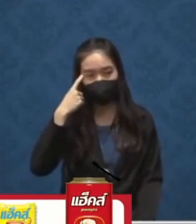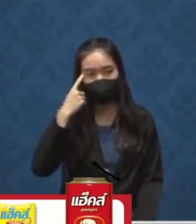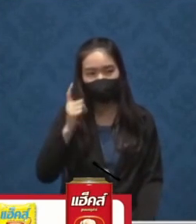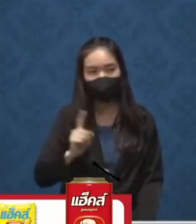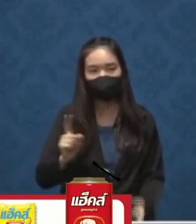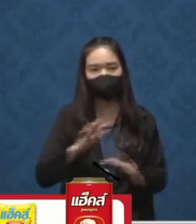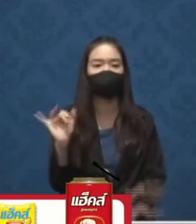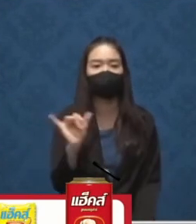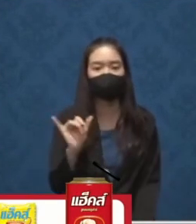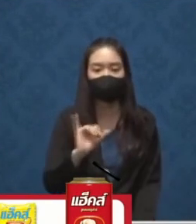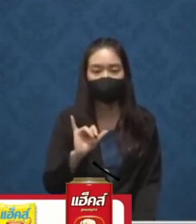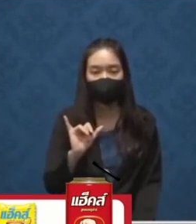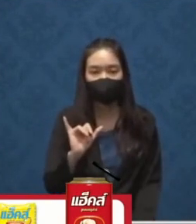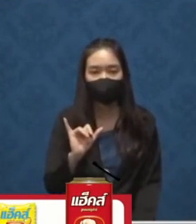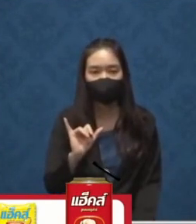ล